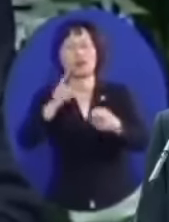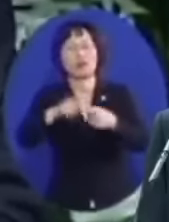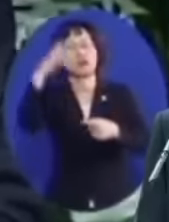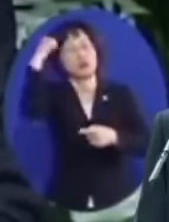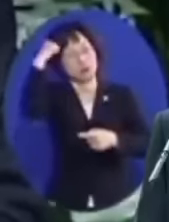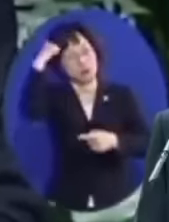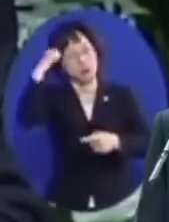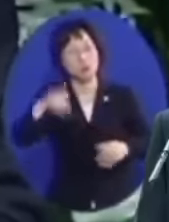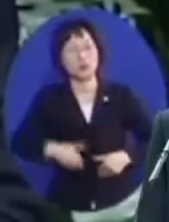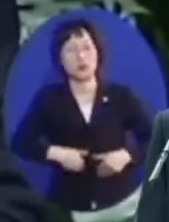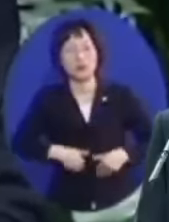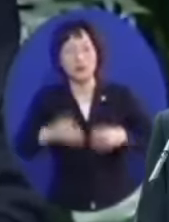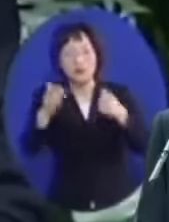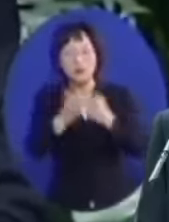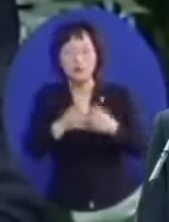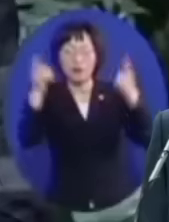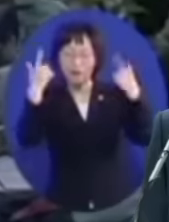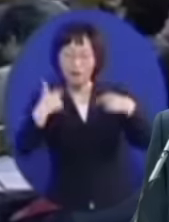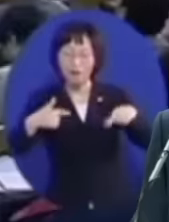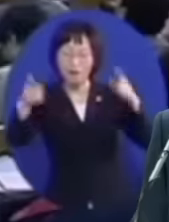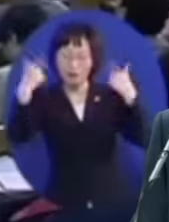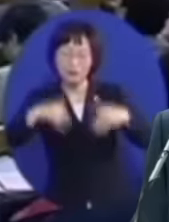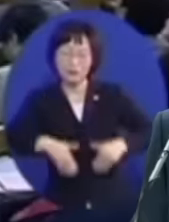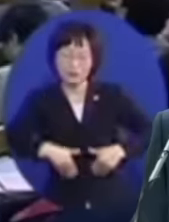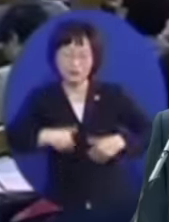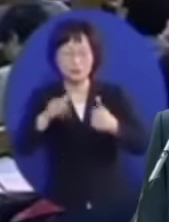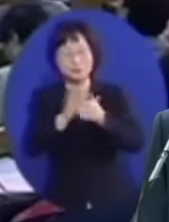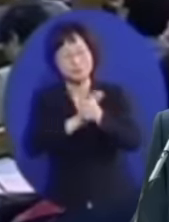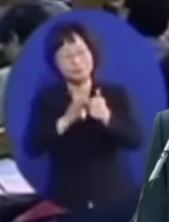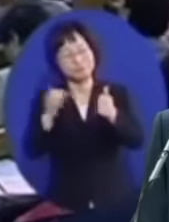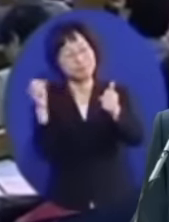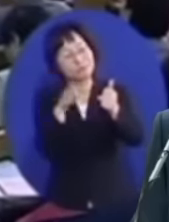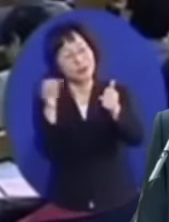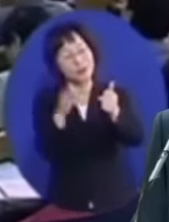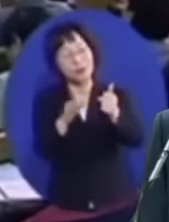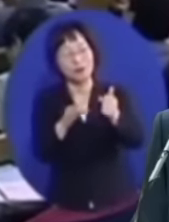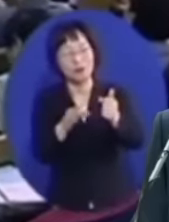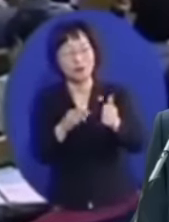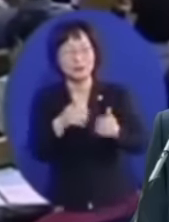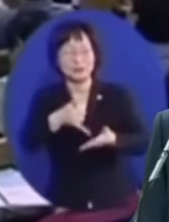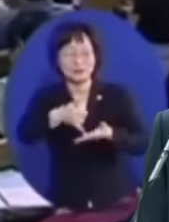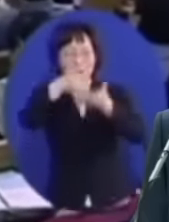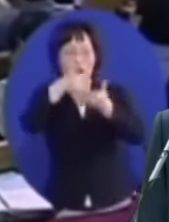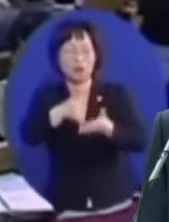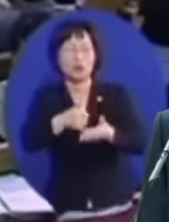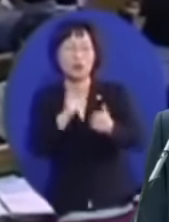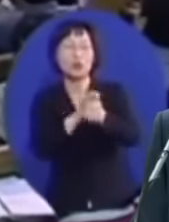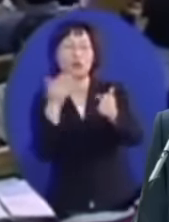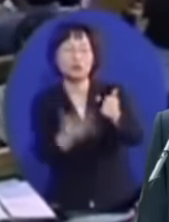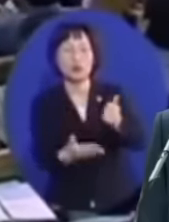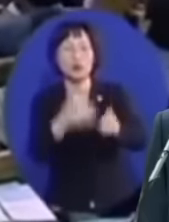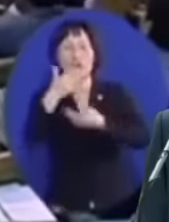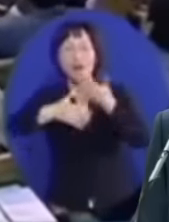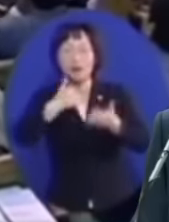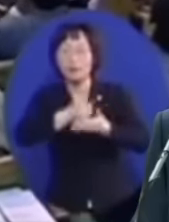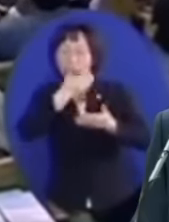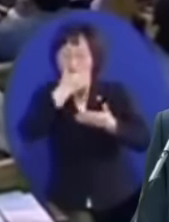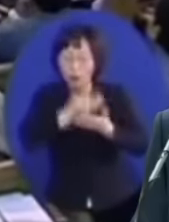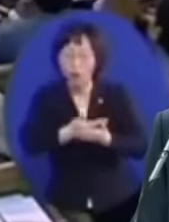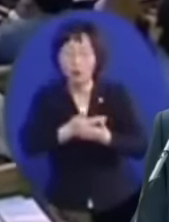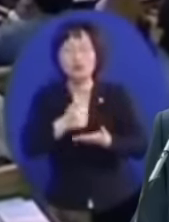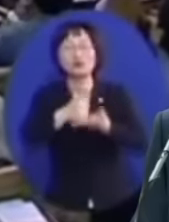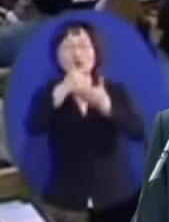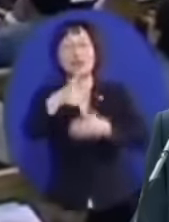것입니다. 따라서 늘 따뜻하게 대화하고 안주하며 인격적 대우를 해주고 하나님의 존귀한 자녀로